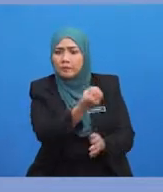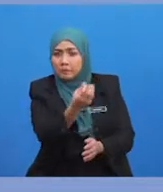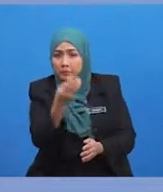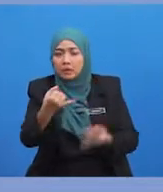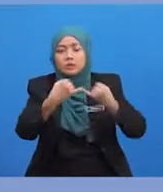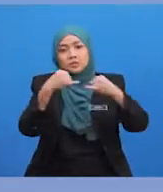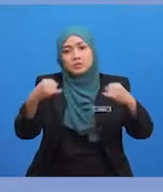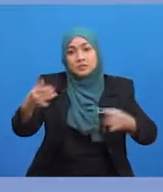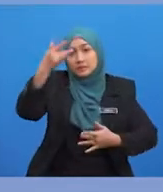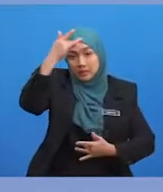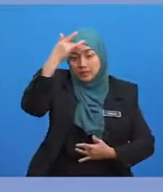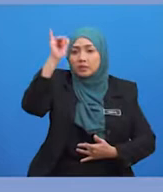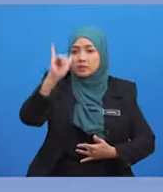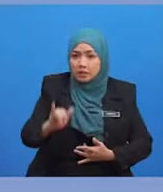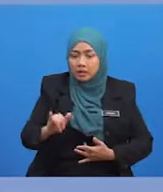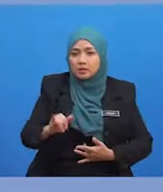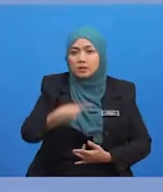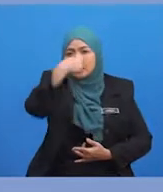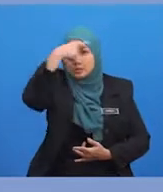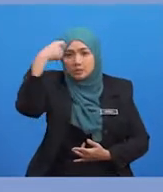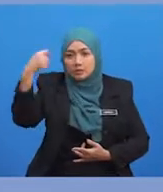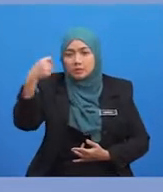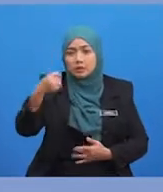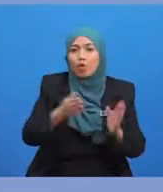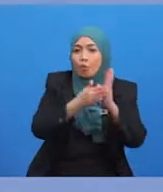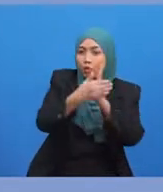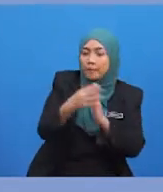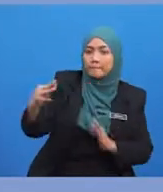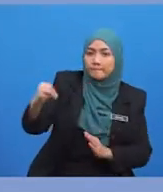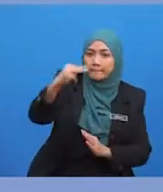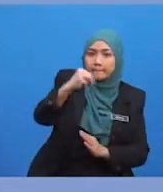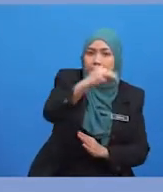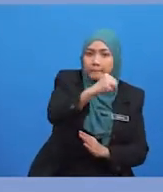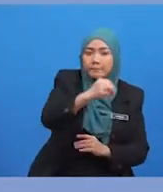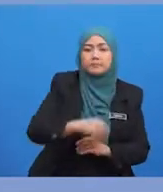penyakit yang disebabkan oleh mikroorganisma.